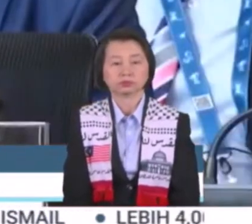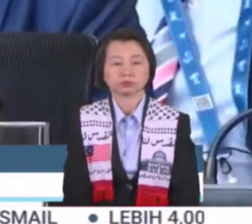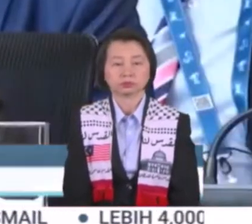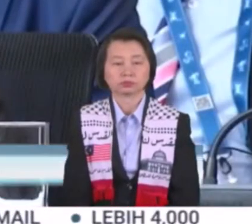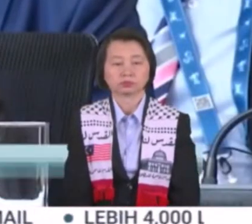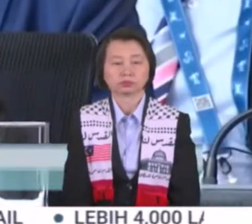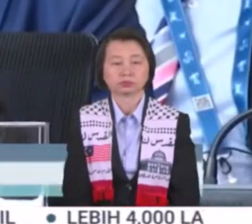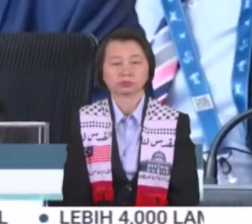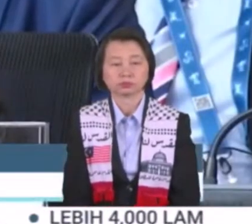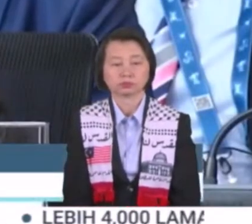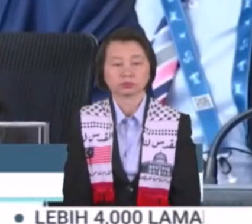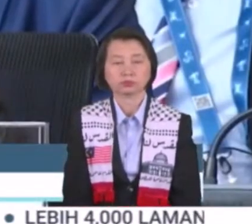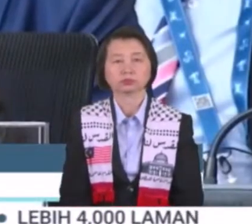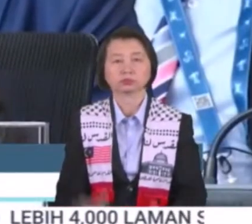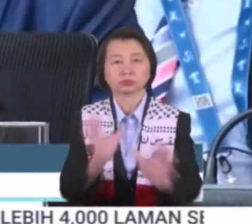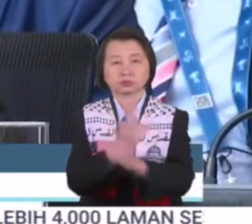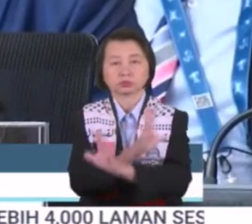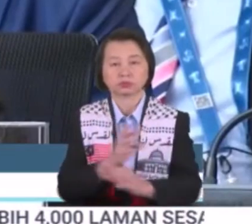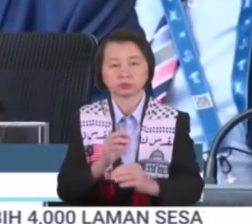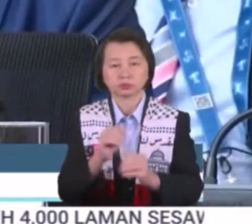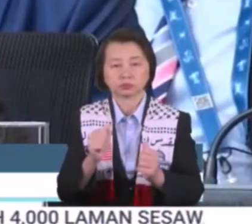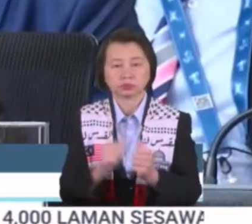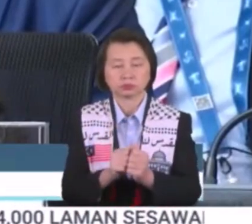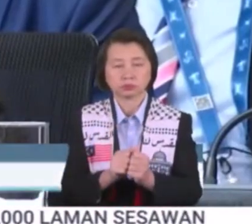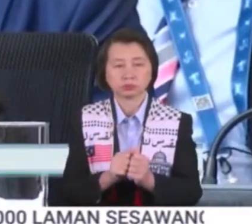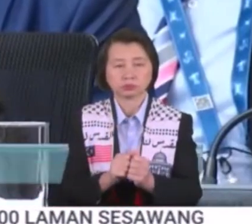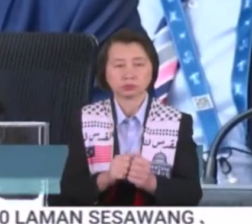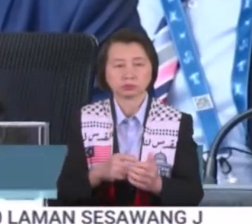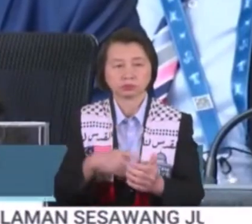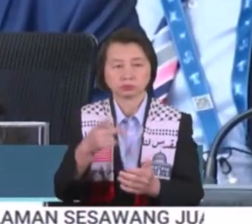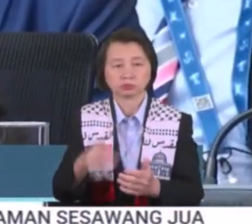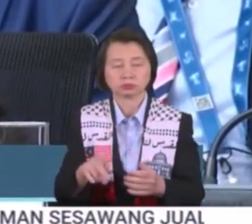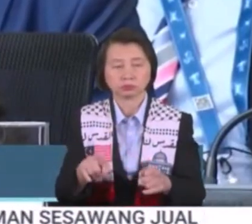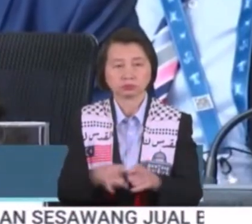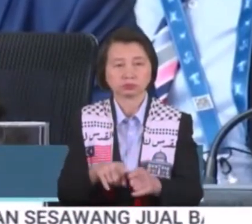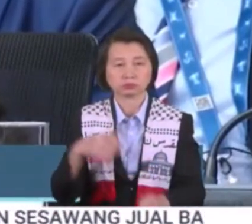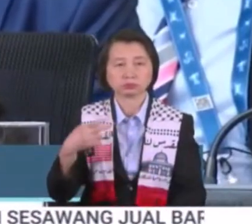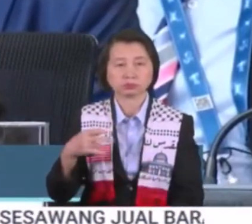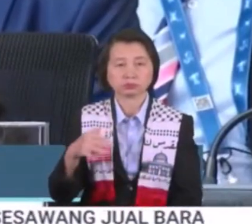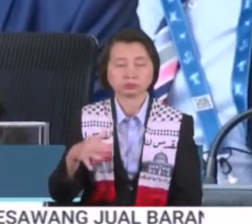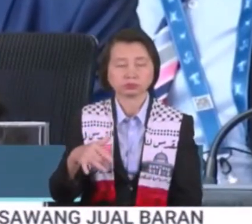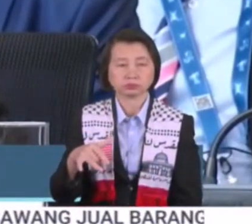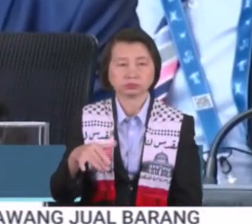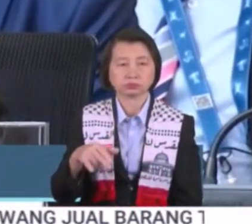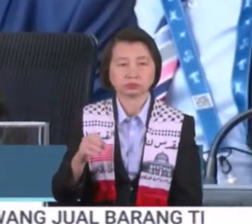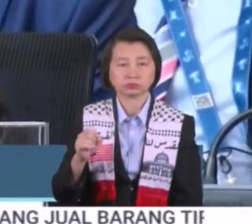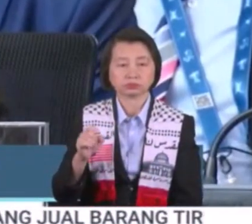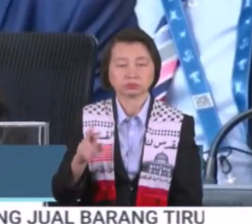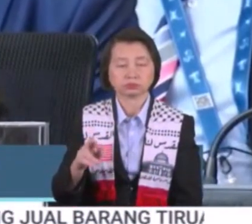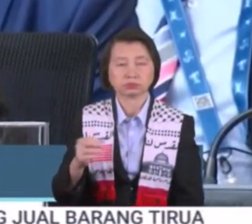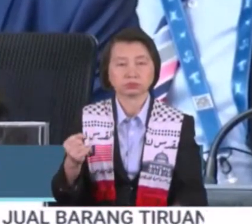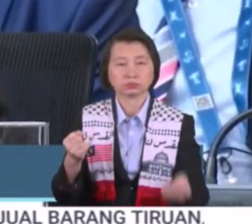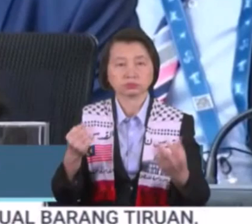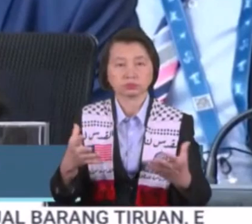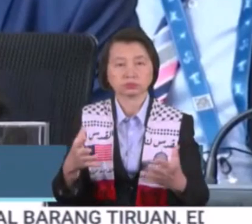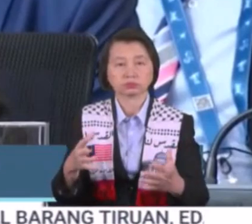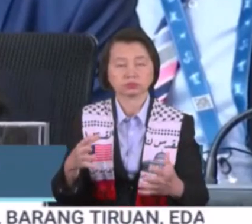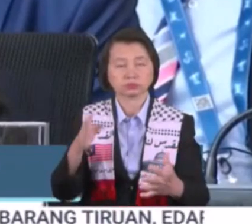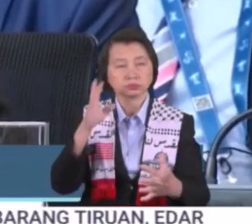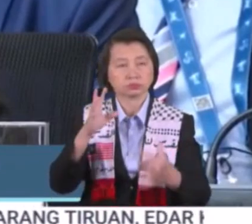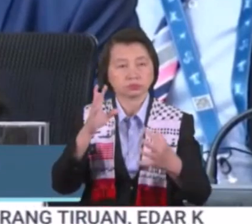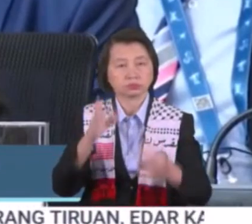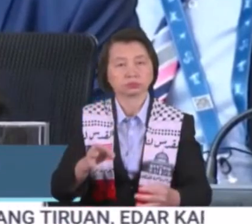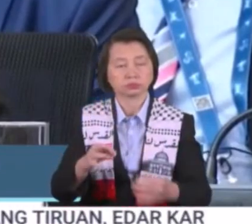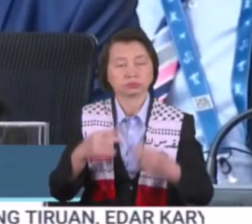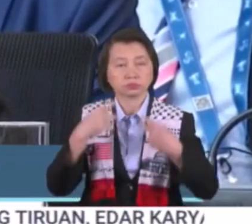The Sarawak Energy Development Corporation or SEDC projects such as Hibiscus and Hornbill are notable examples where